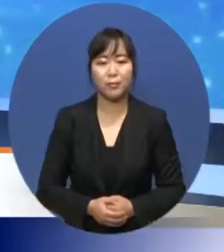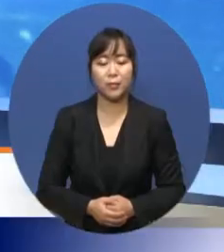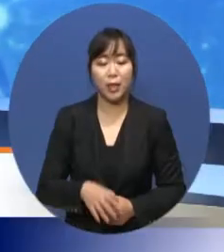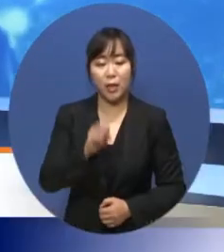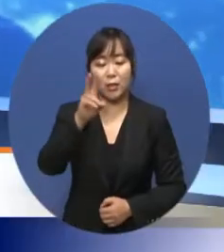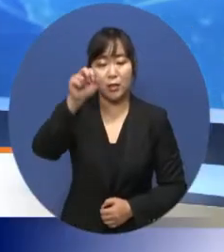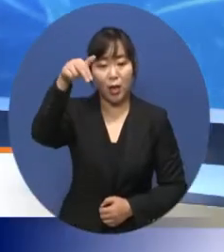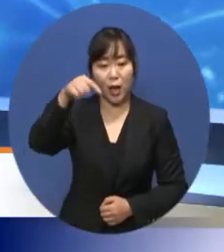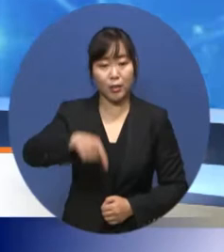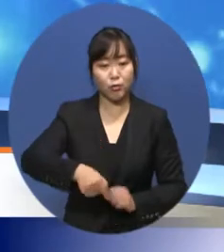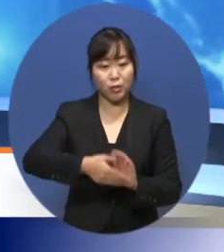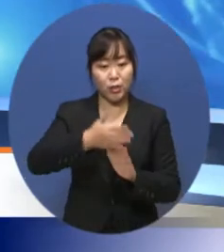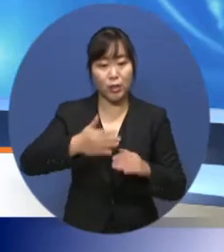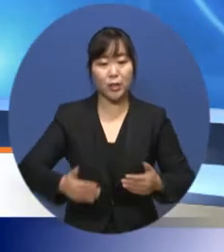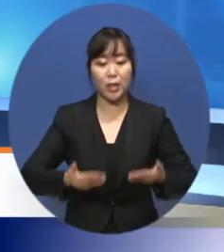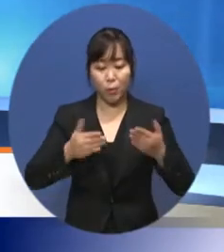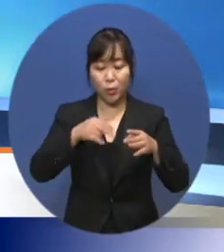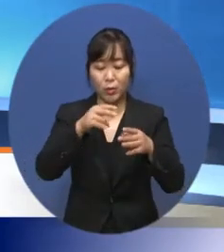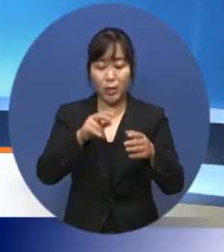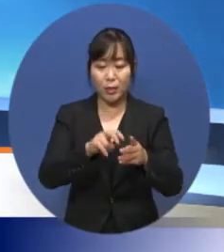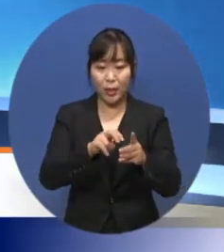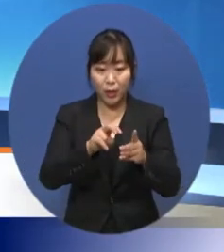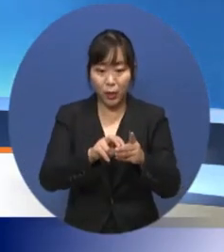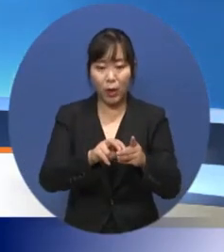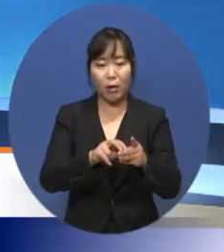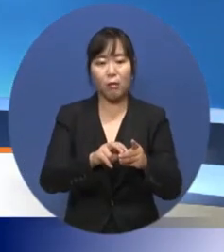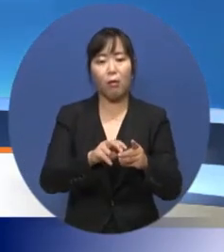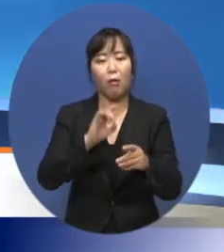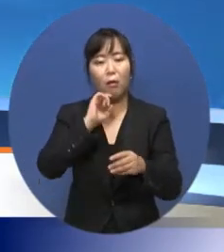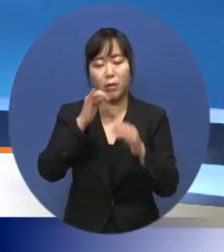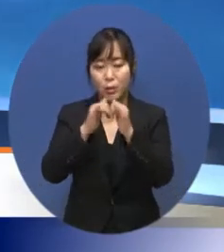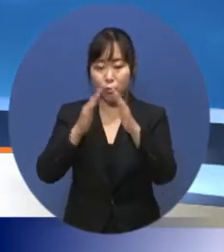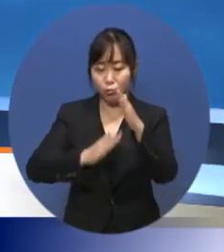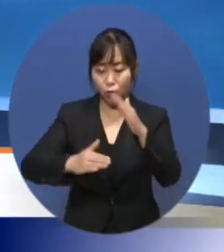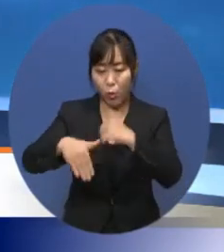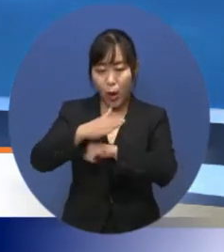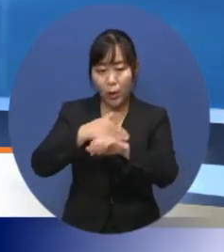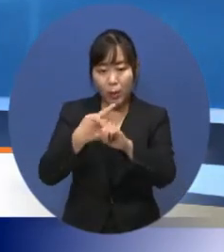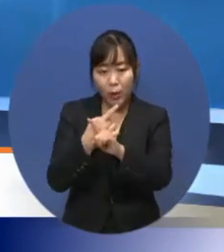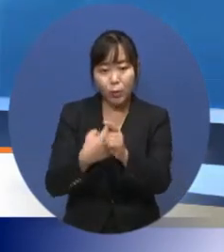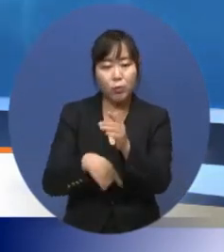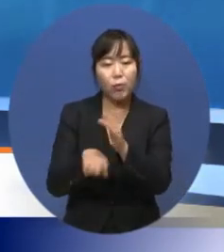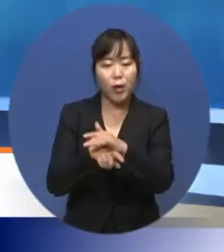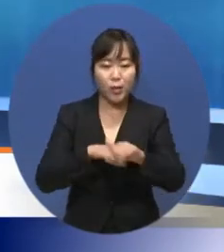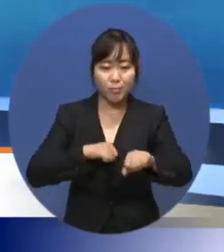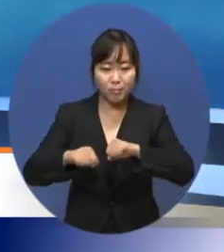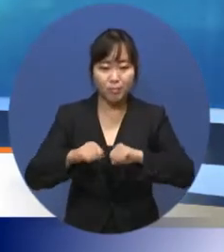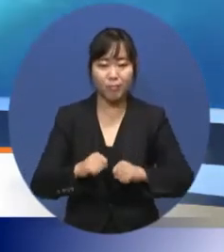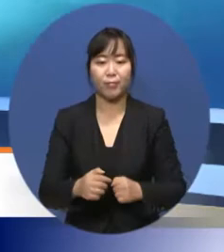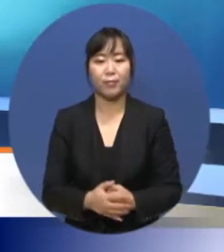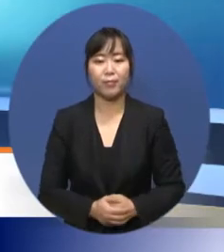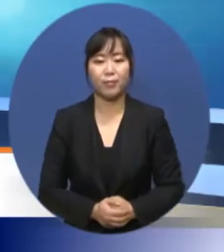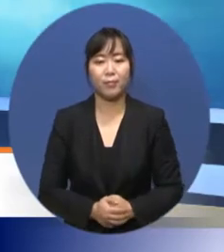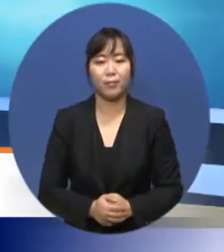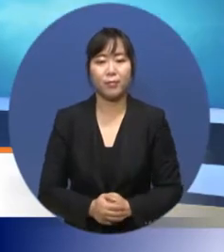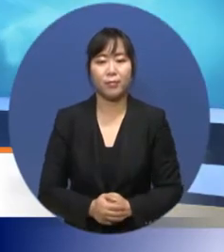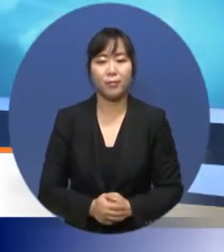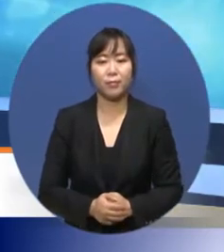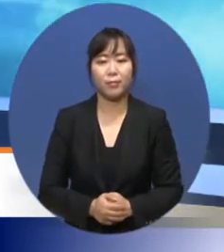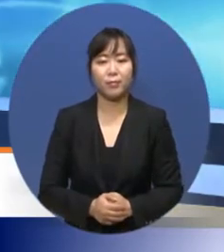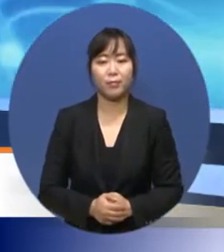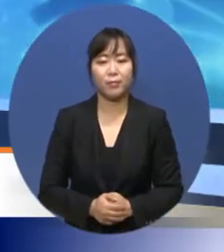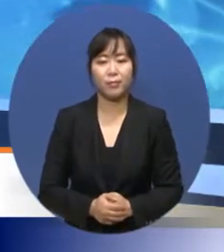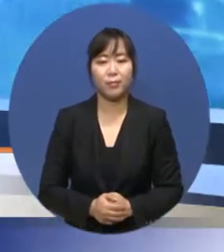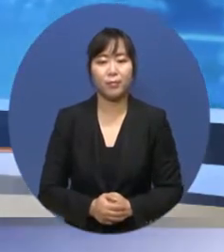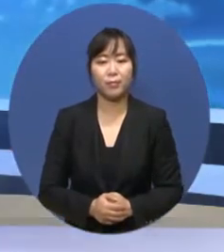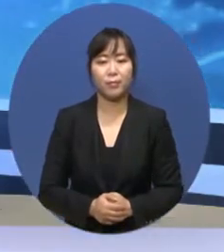양주시 자원봉사센터가 소외계층의 주거환경 개선을 위해 발벗고 나섰습니다. 정운선 기자가